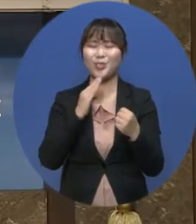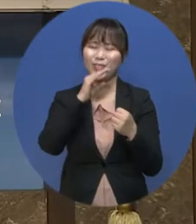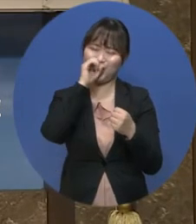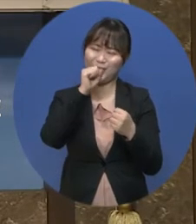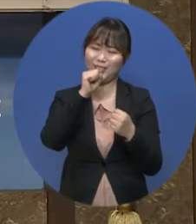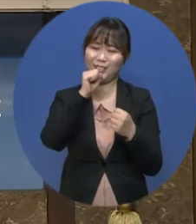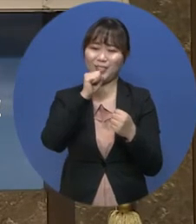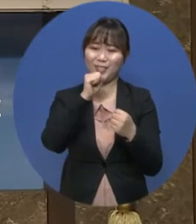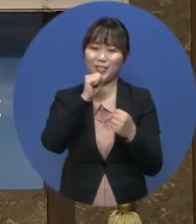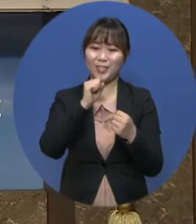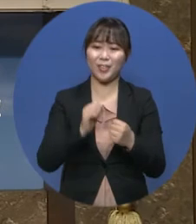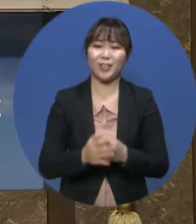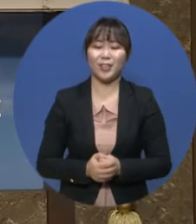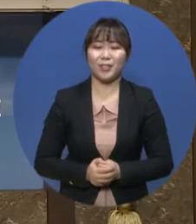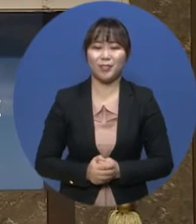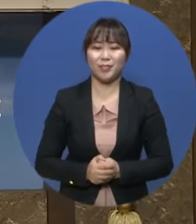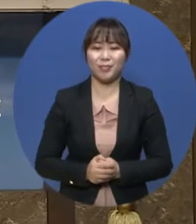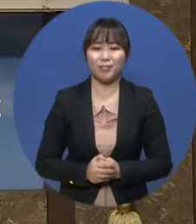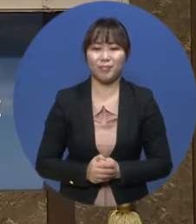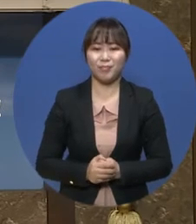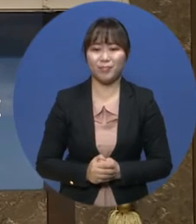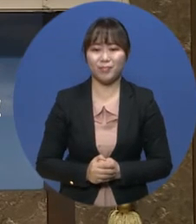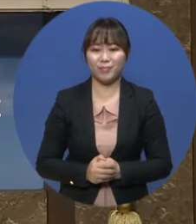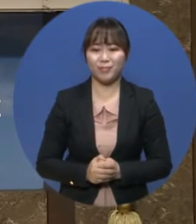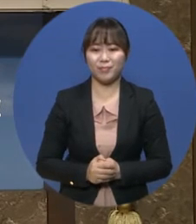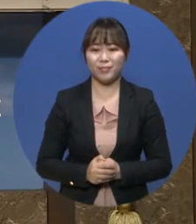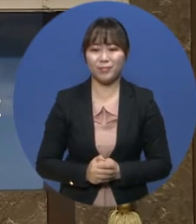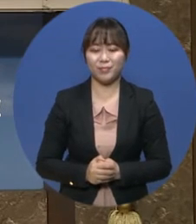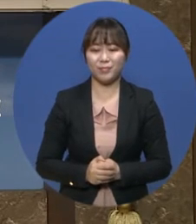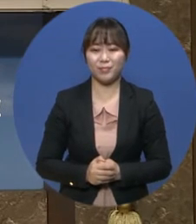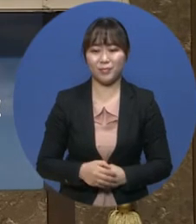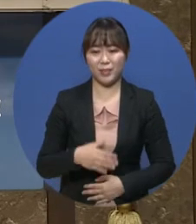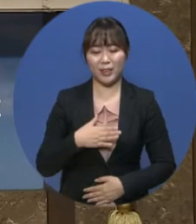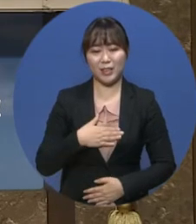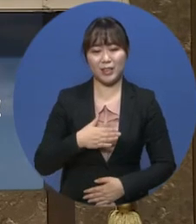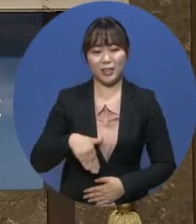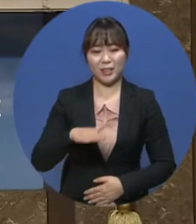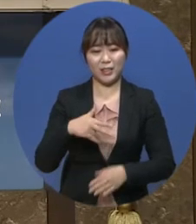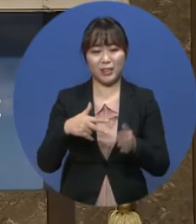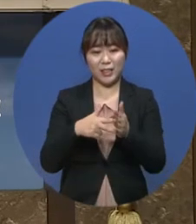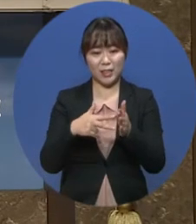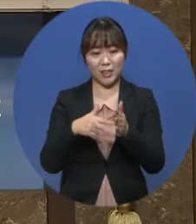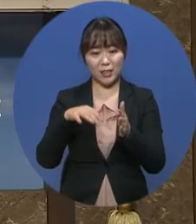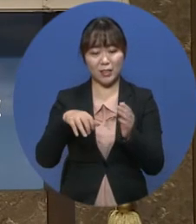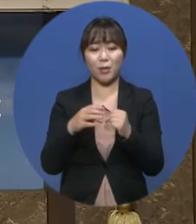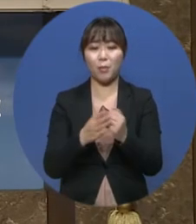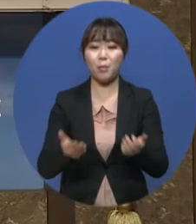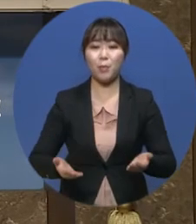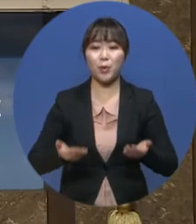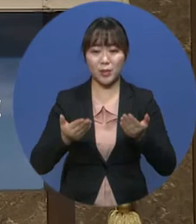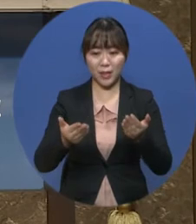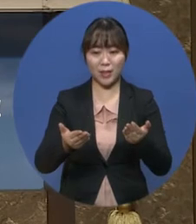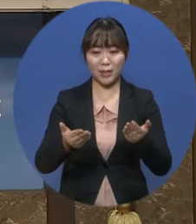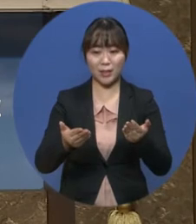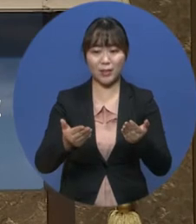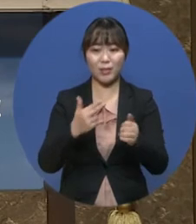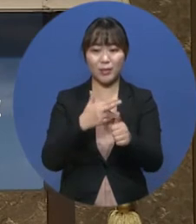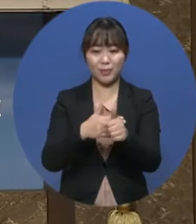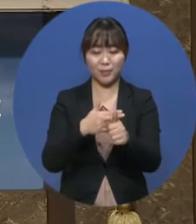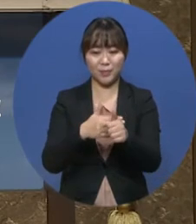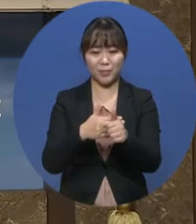많이 할수록 좋은데 에 우리 지금 스마 이제 되면서 이 그 봉사 하시는